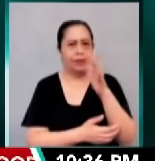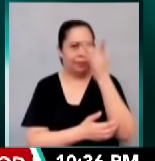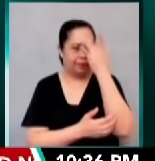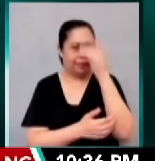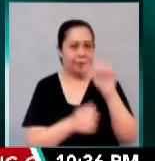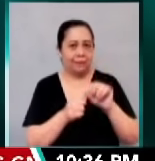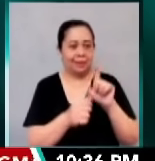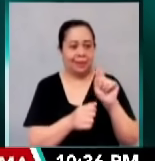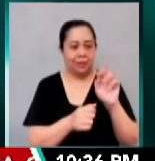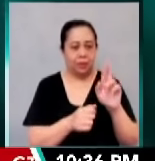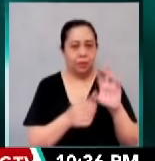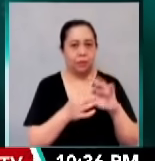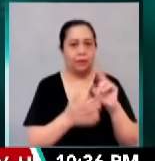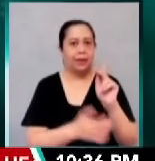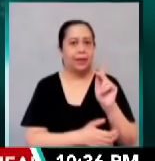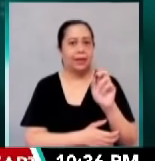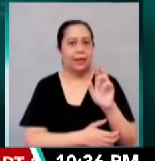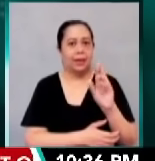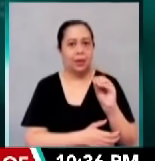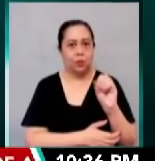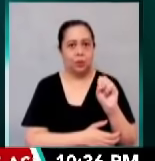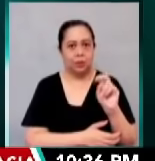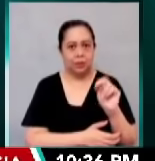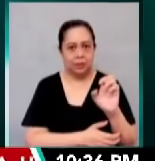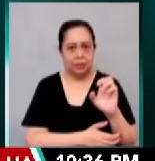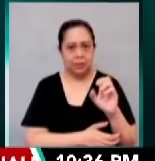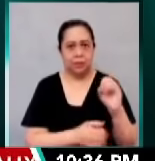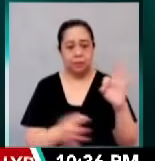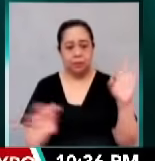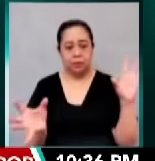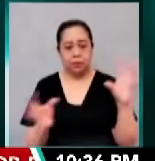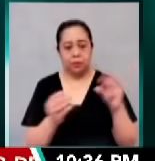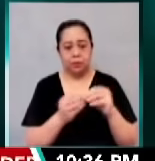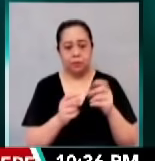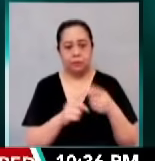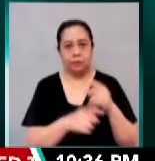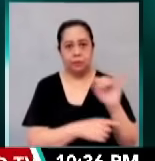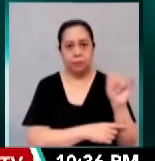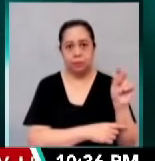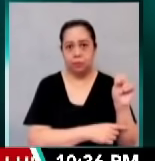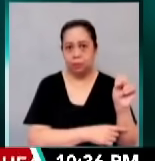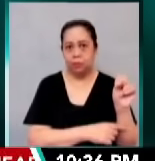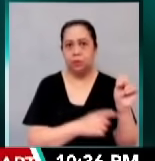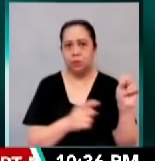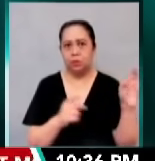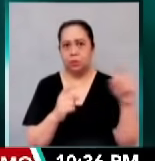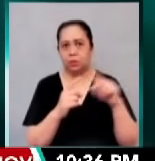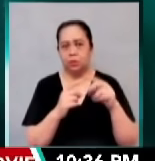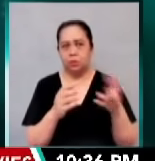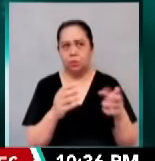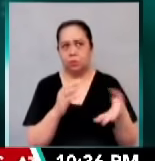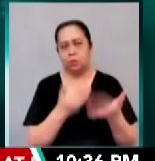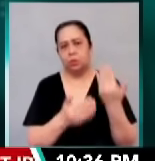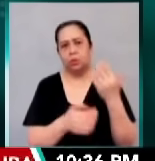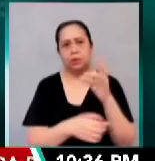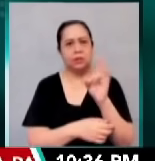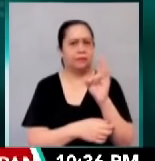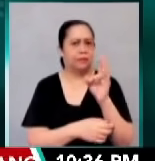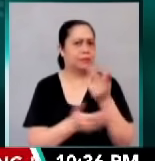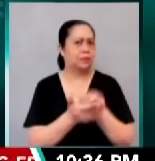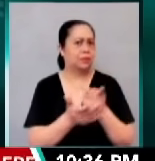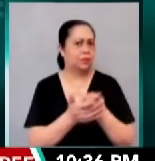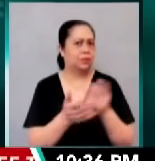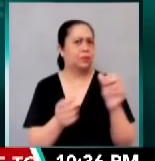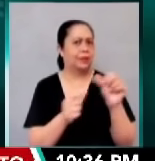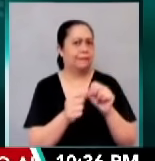ng kerosene. Kung susumahin mula nitong Enero, umabot na sa mahigit 17 pesos wow. kada litro